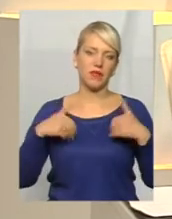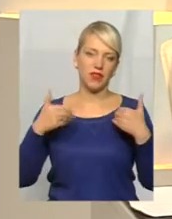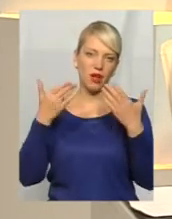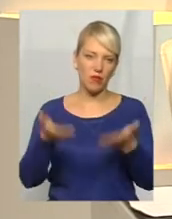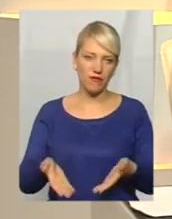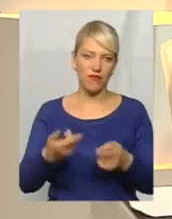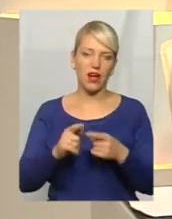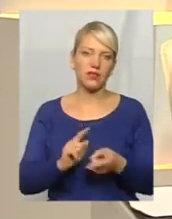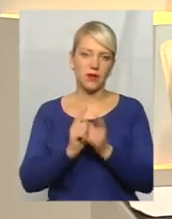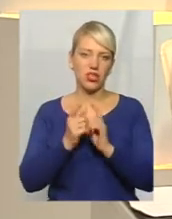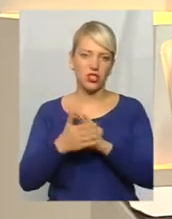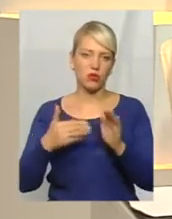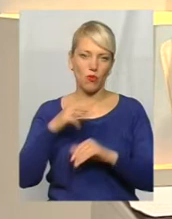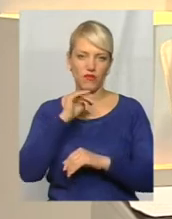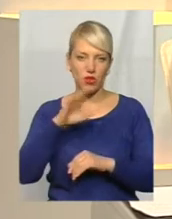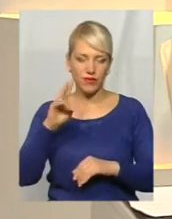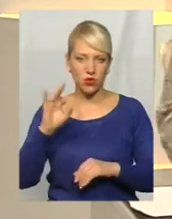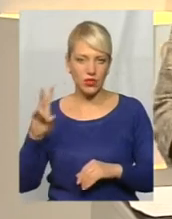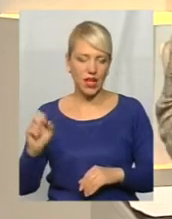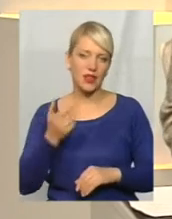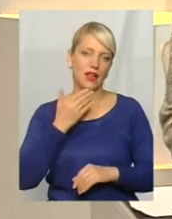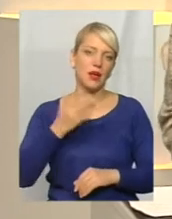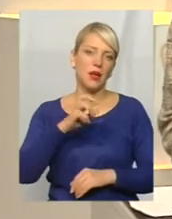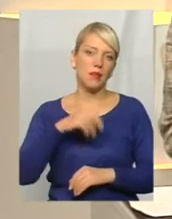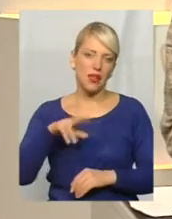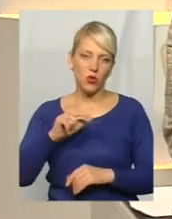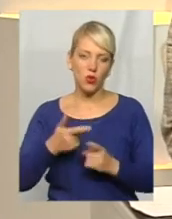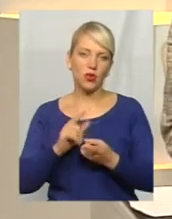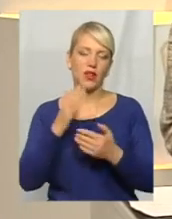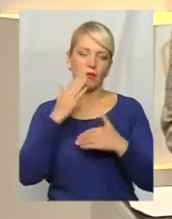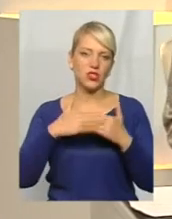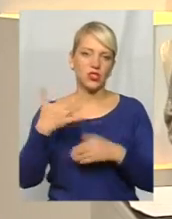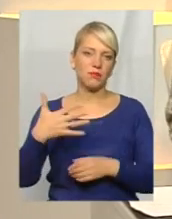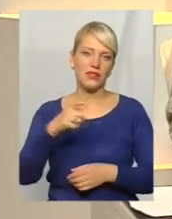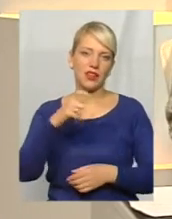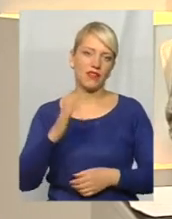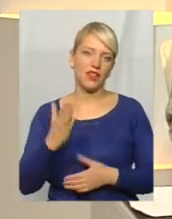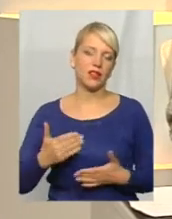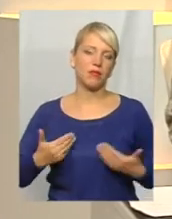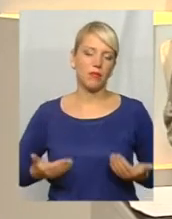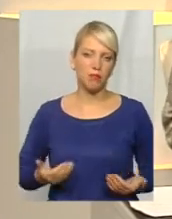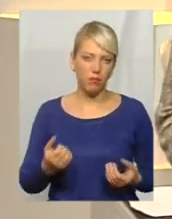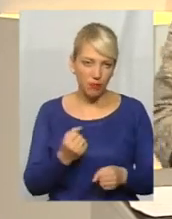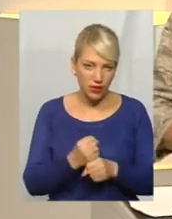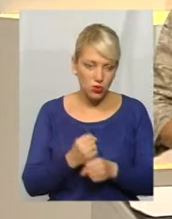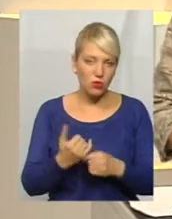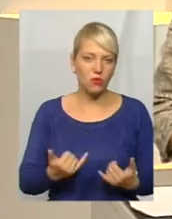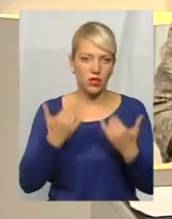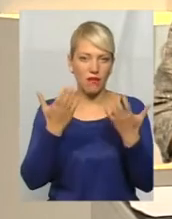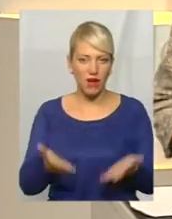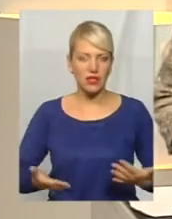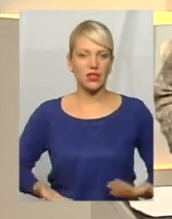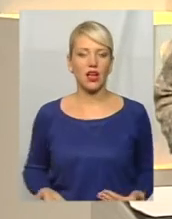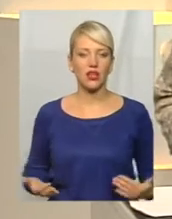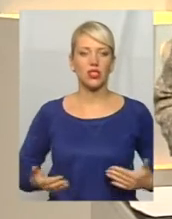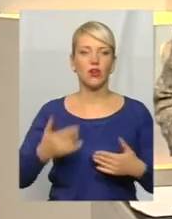Анна Бендюк, переклад на жестову мову Оксани Фіновської. Найближчих 50 хвилин працюємо для вас наживо, телефони періодично ви